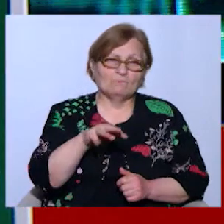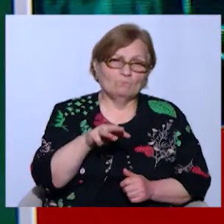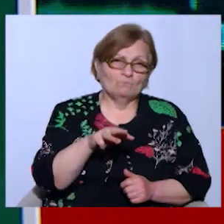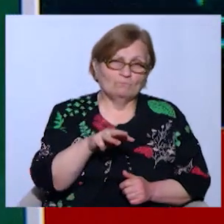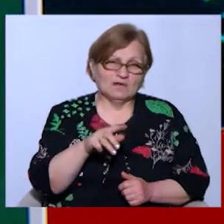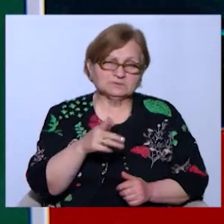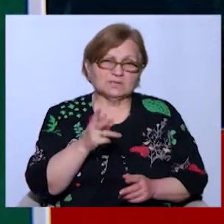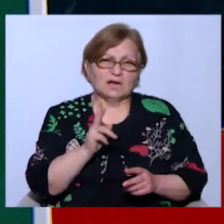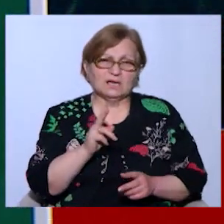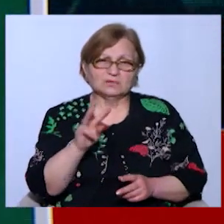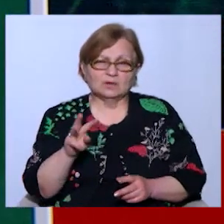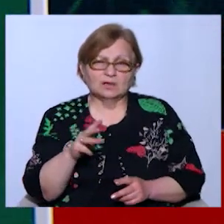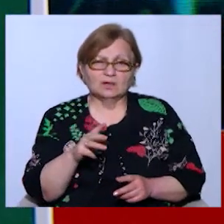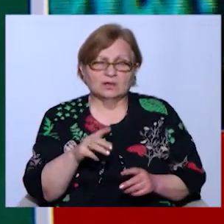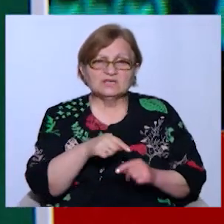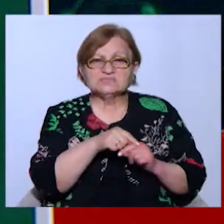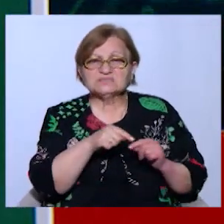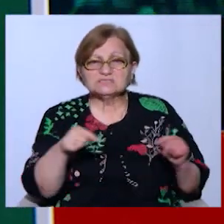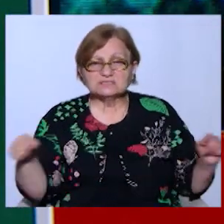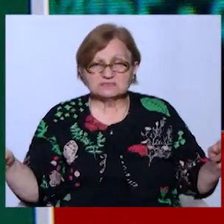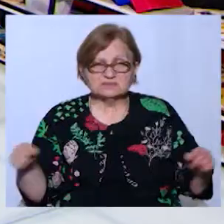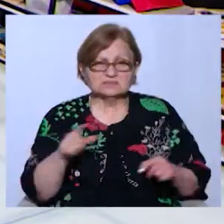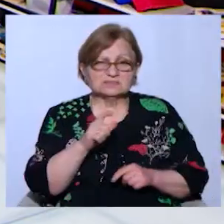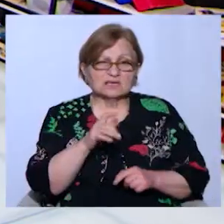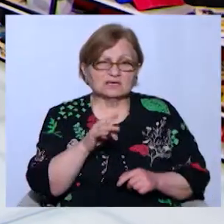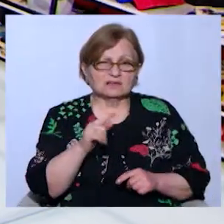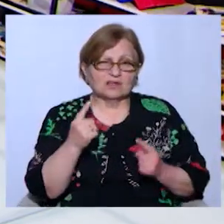ან კილომეტრებში, სიგრძის ერთეულებში.